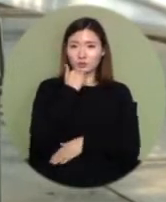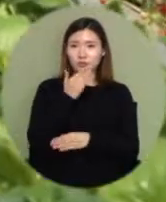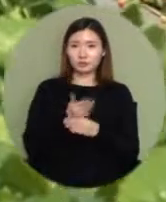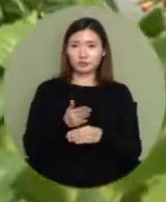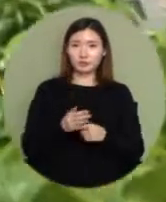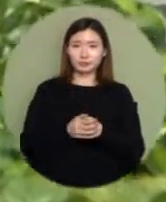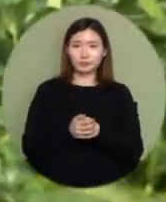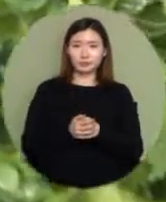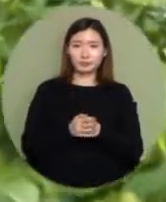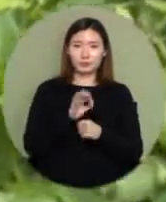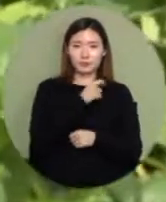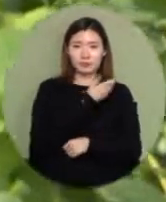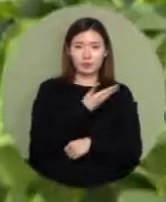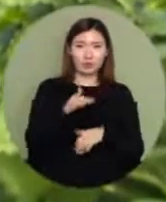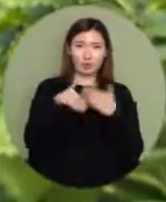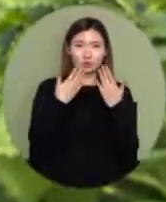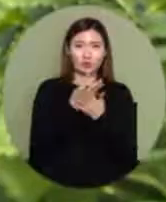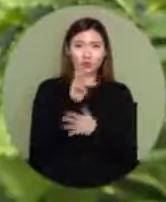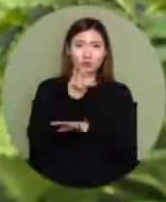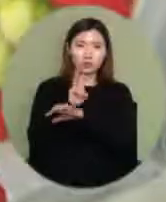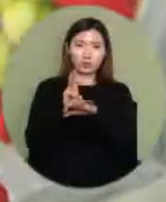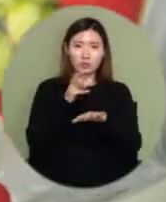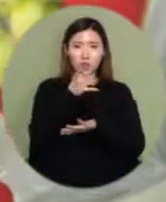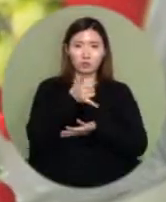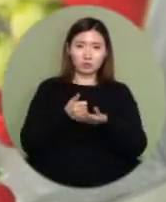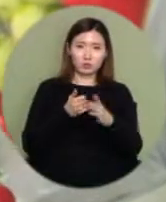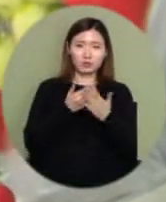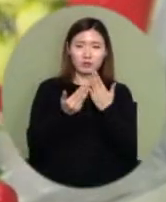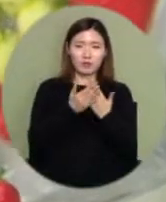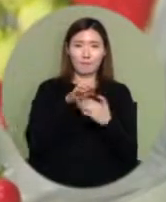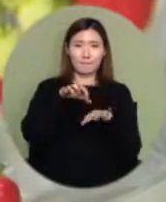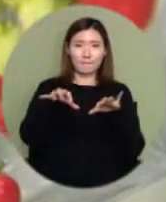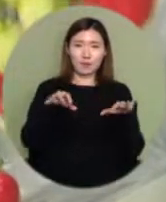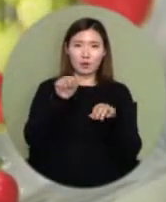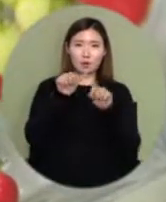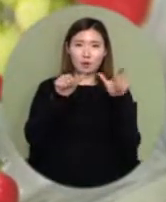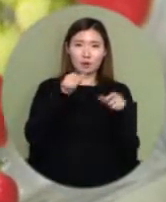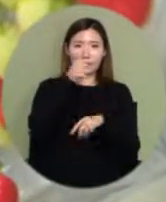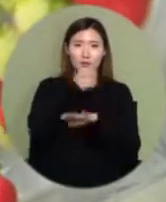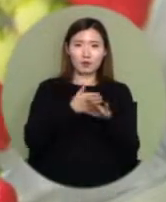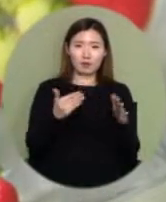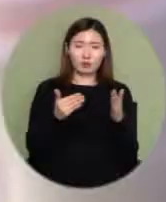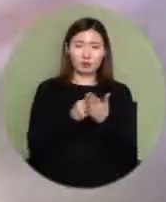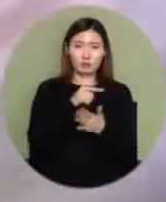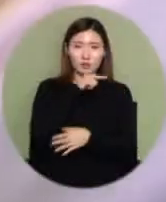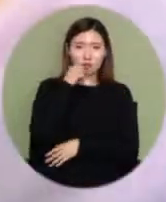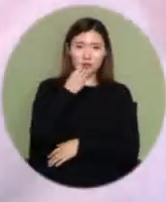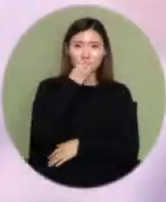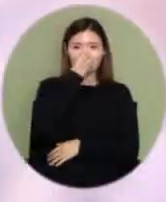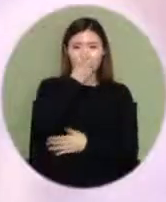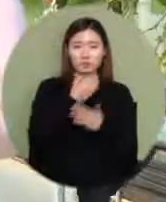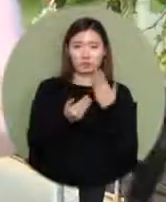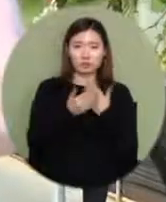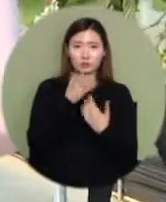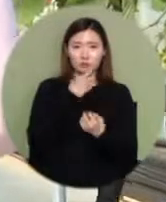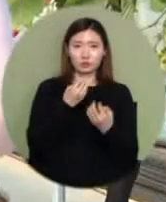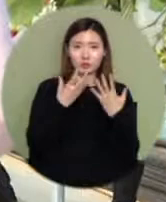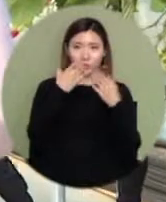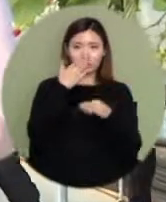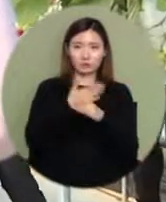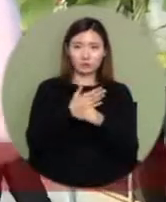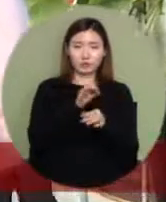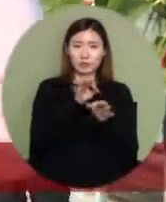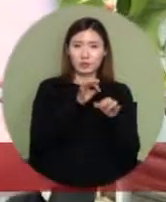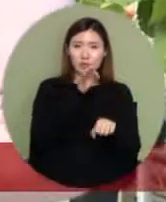있습니다. 양평군에서는 모두 13개 농촌 체험마을에서 오는 5월 말까지 딸기 체험 축제를 열고 있습니다. 지금